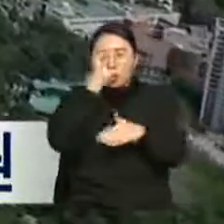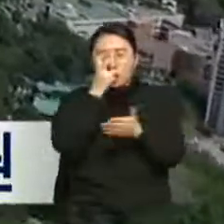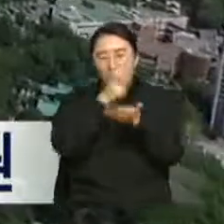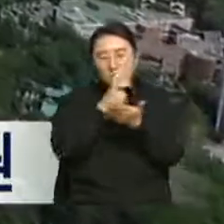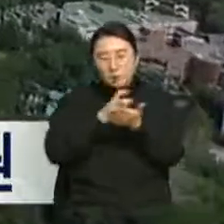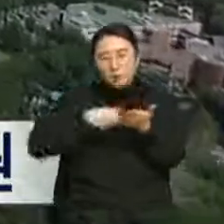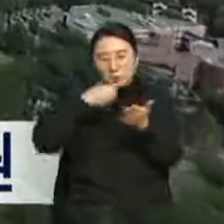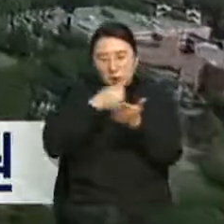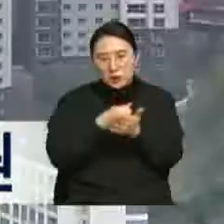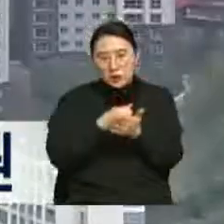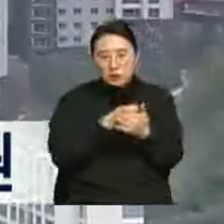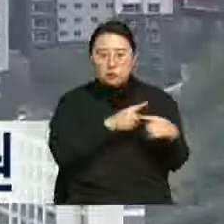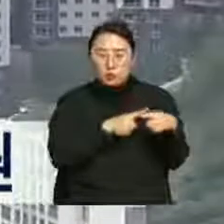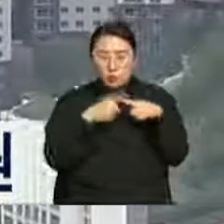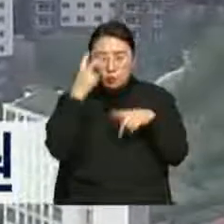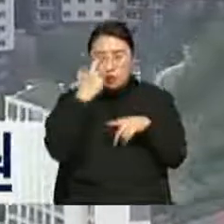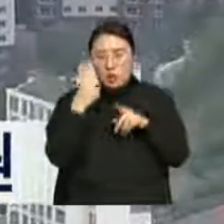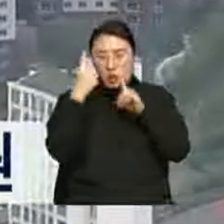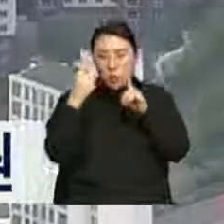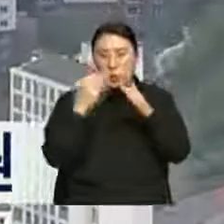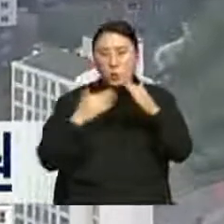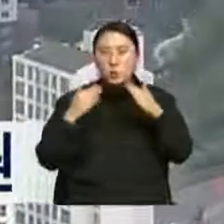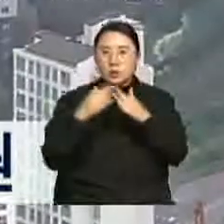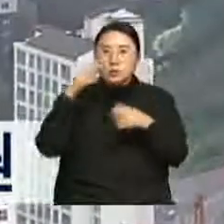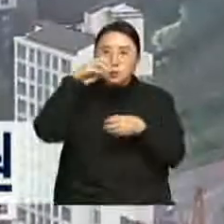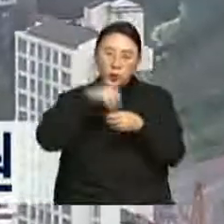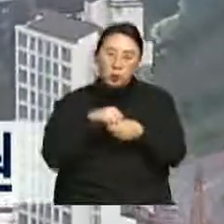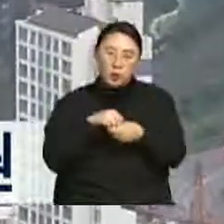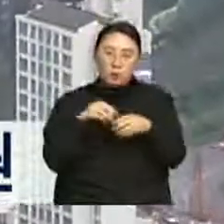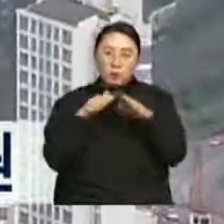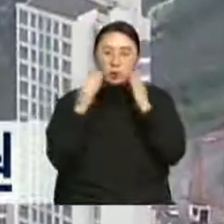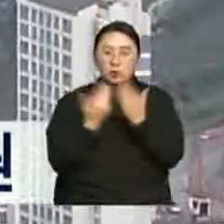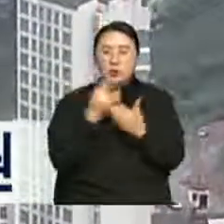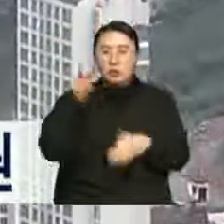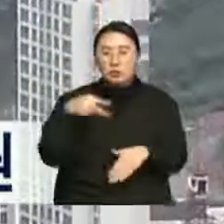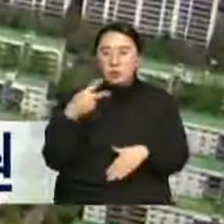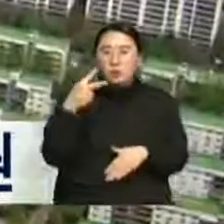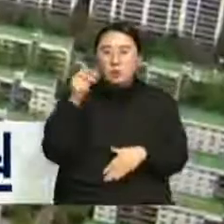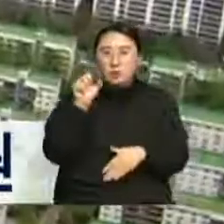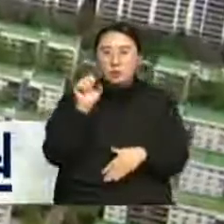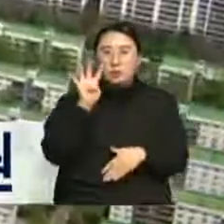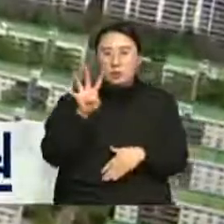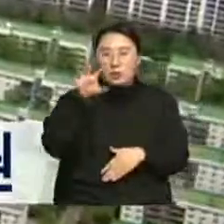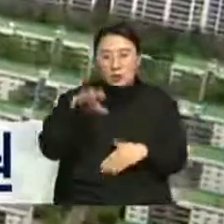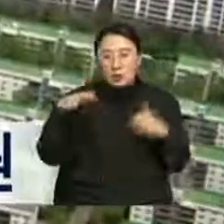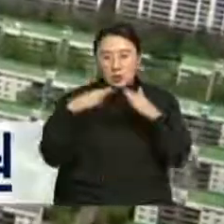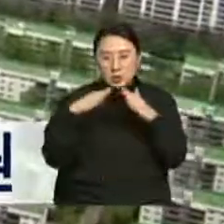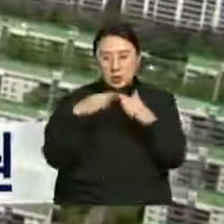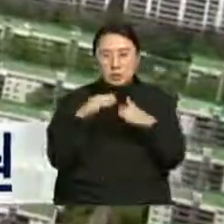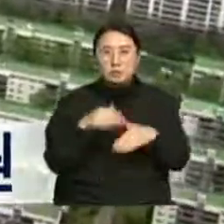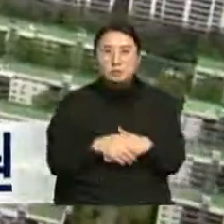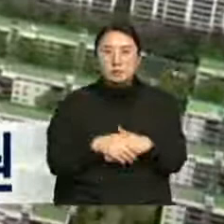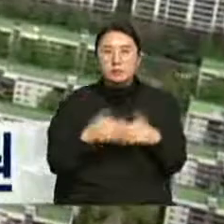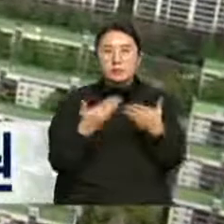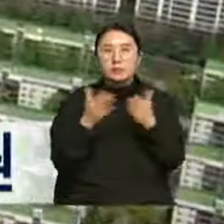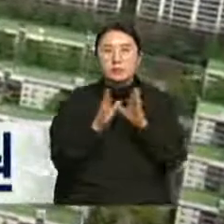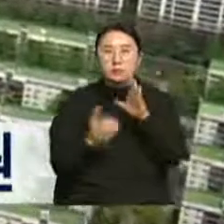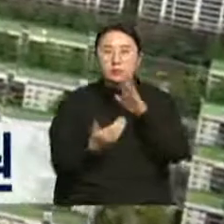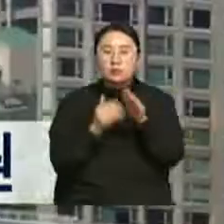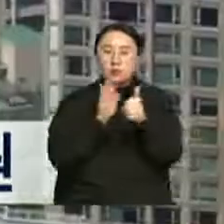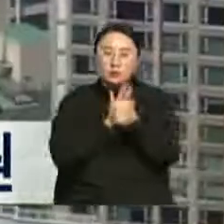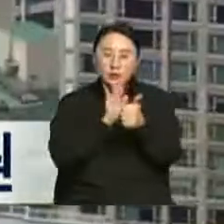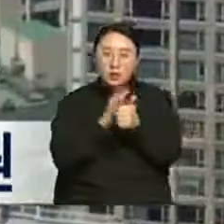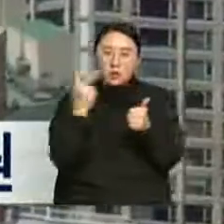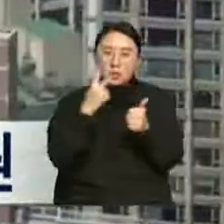법령에서 정하고 있는 의무 관리대상 공동주택을 포함해 모두 2백 쓰인 덱에 공동주택 입니다 단지별 최대 지원